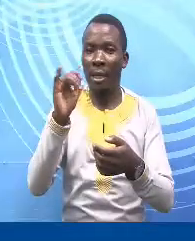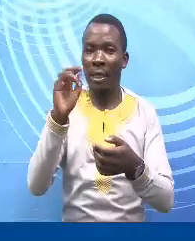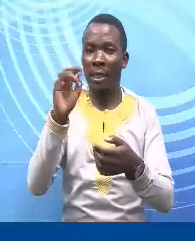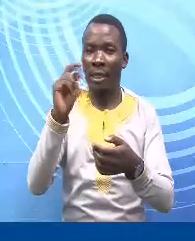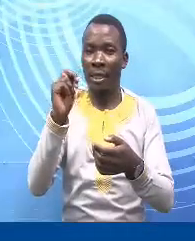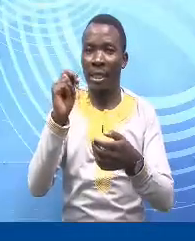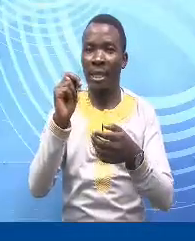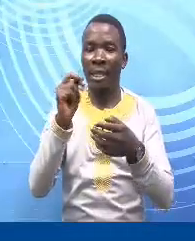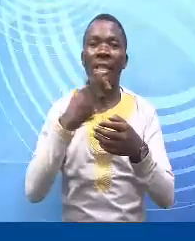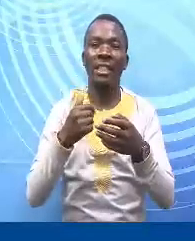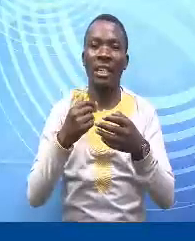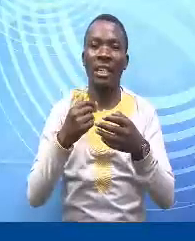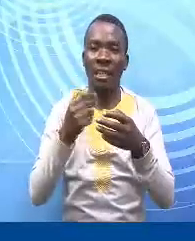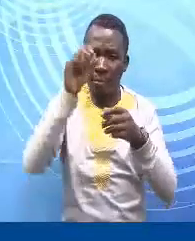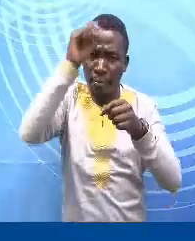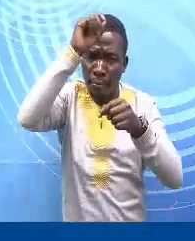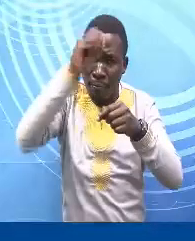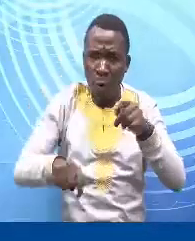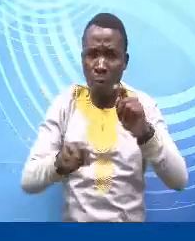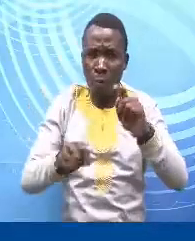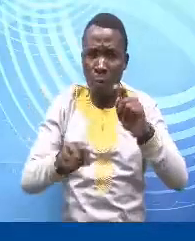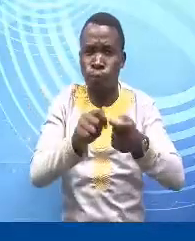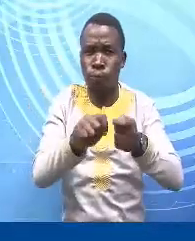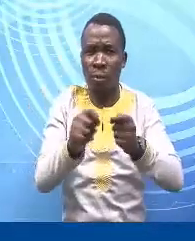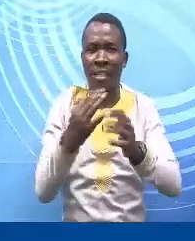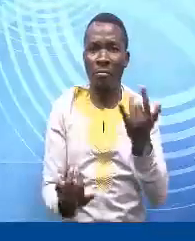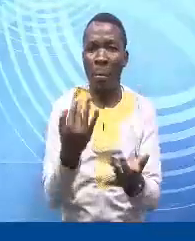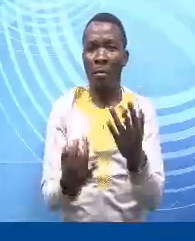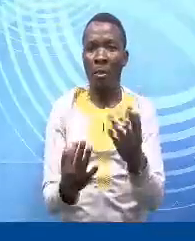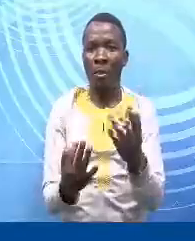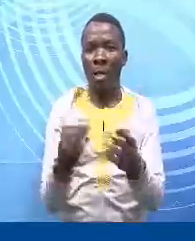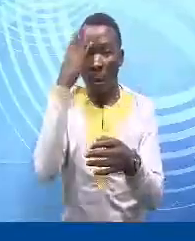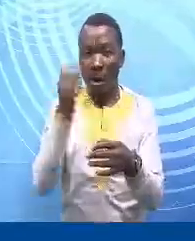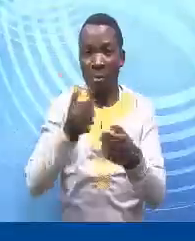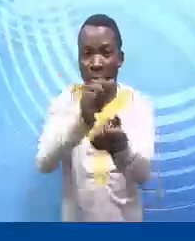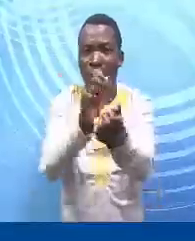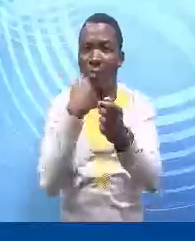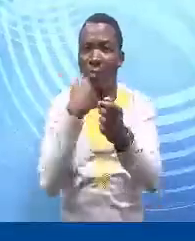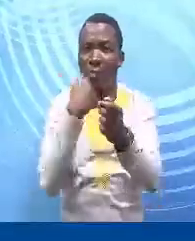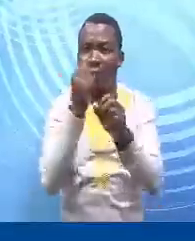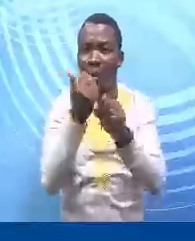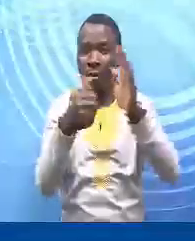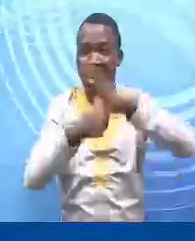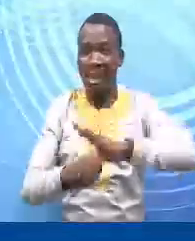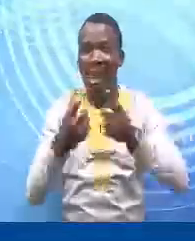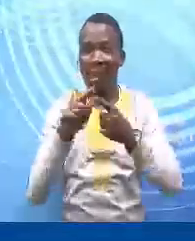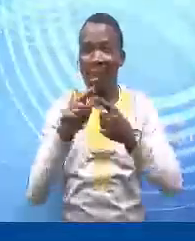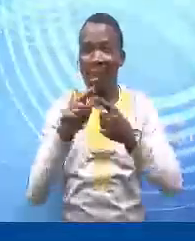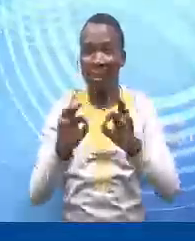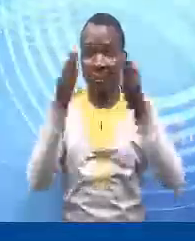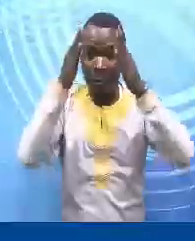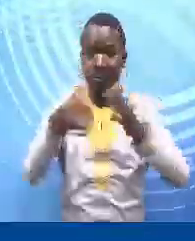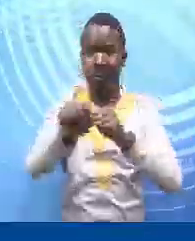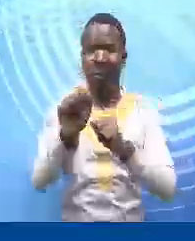gaza afashe ikibiriti mu ntoki ubwo yari yambaye amapingu akaba yavuze ko arambiwe ihohoterwa akorerwa nyamara afite ibyagashingiwe wahabwa